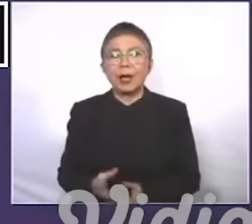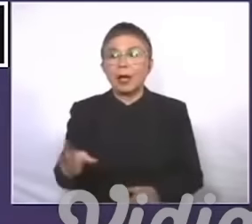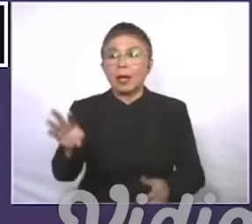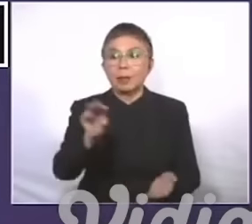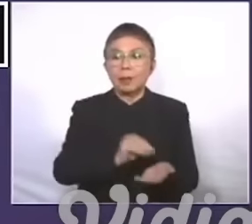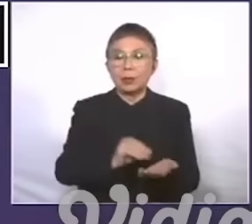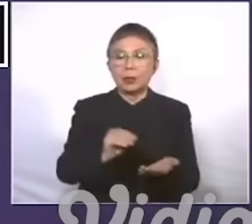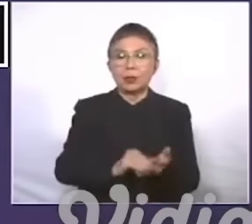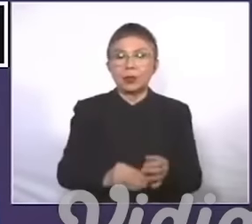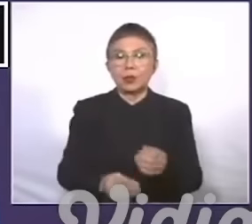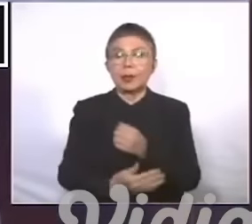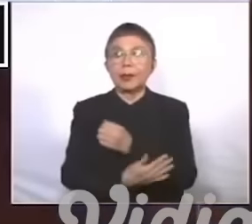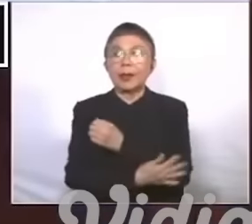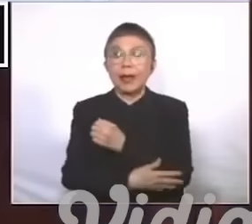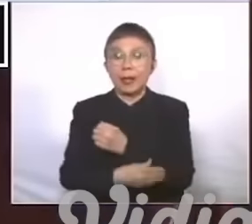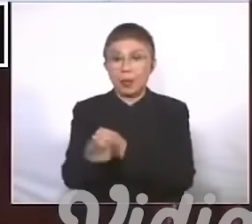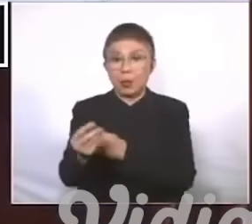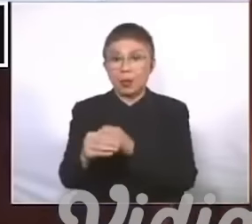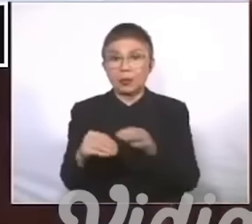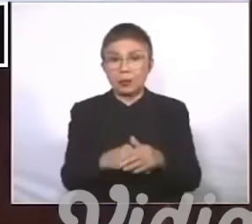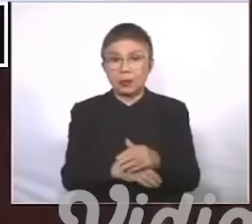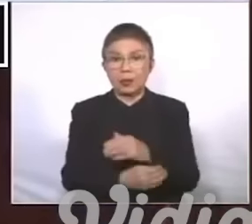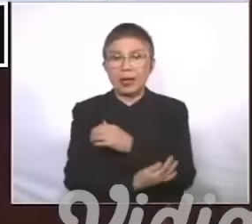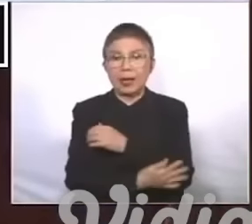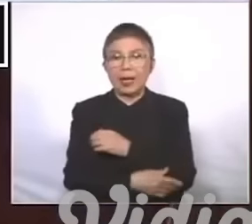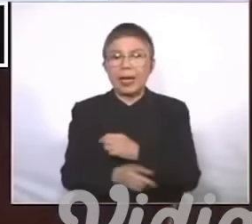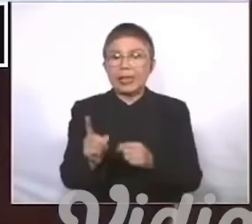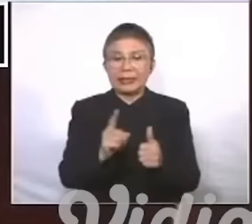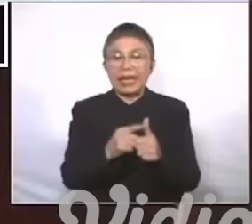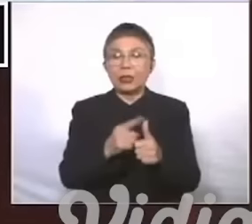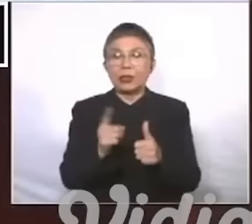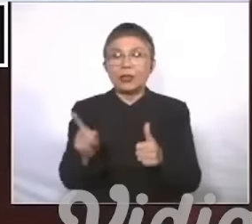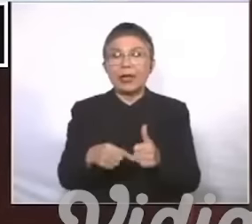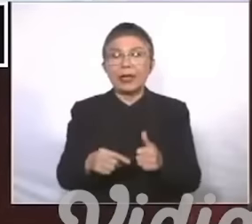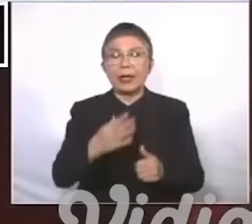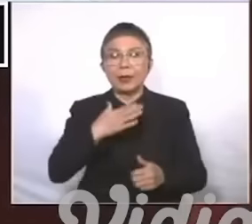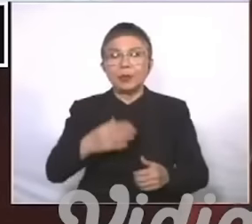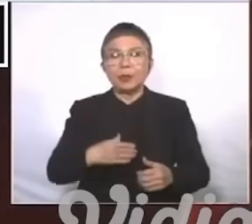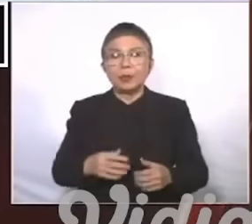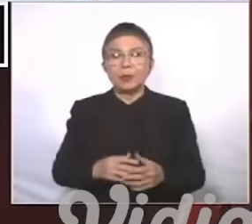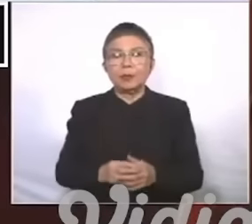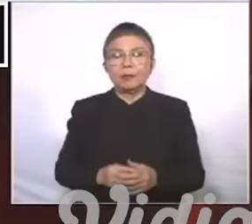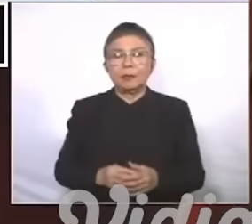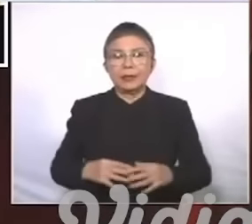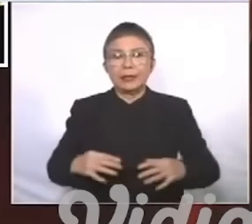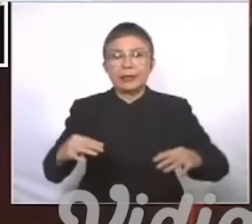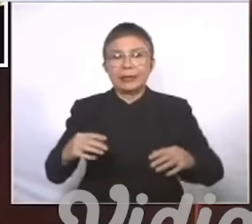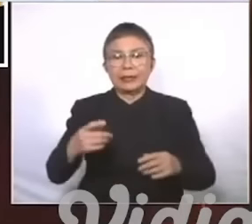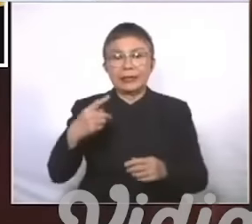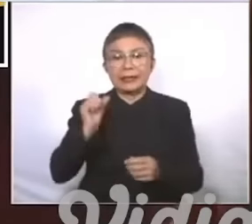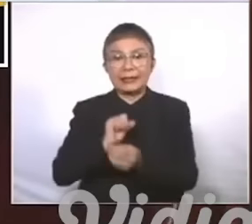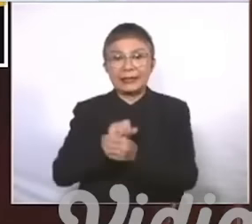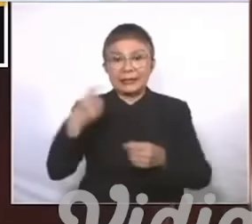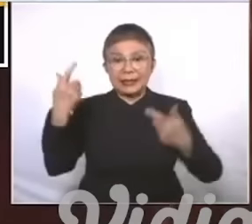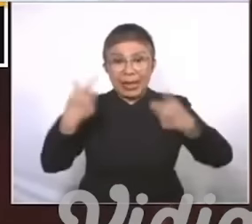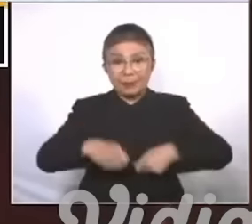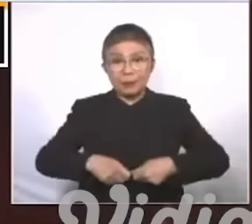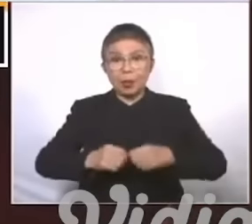Pemasukan negara itu salah satunya adalah dari kepemilikan lahan yang luas.